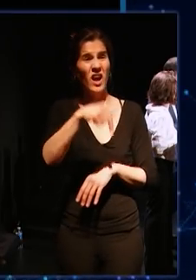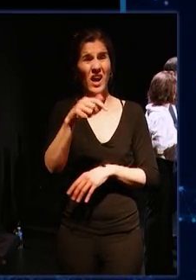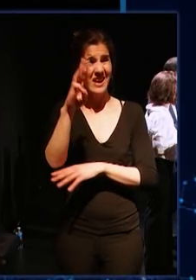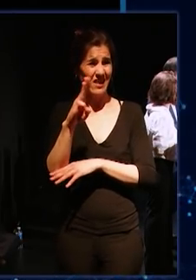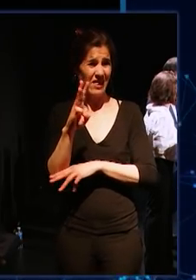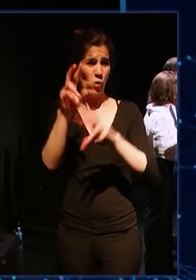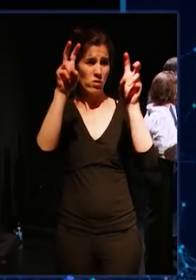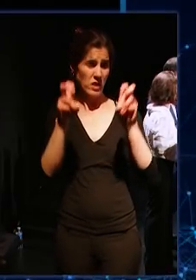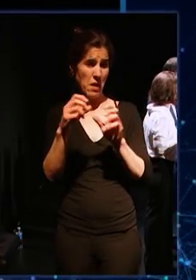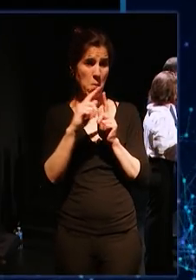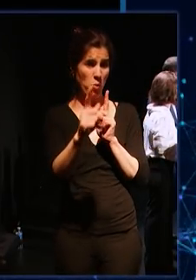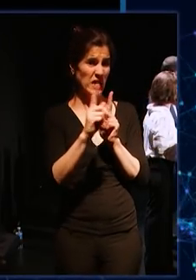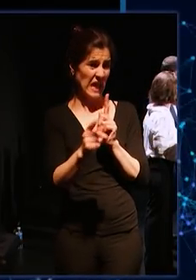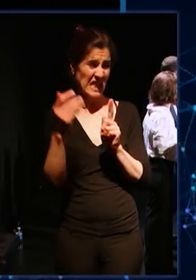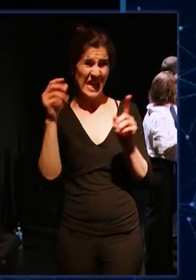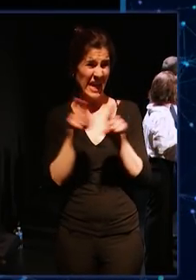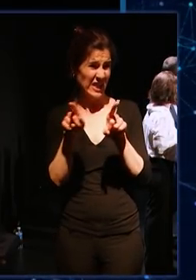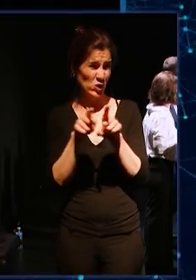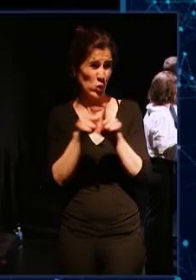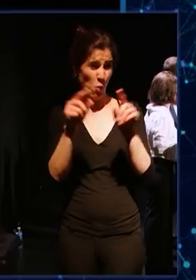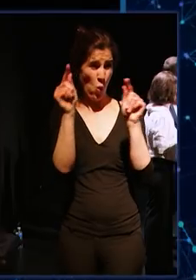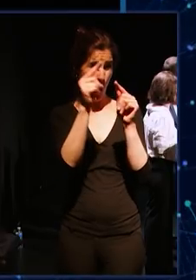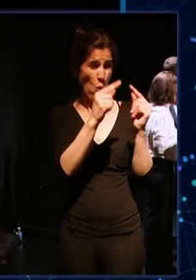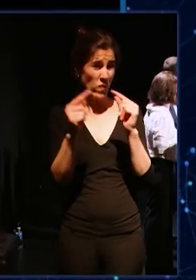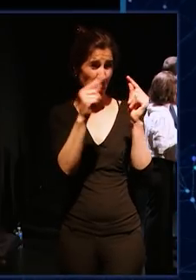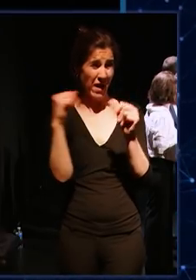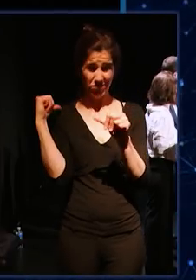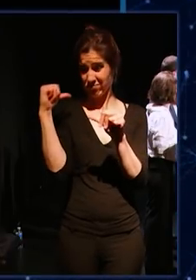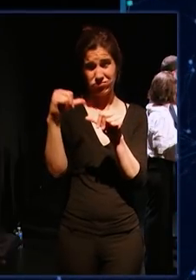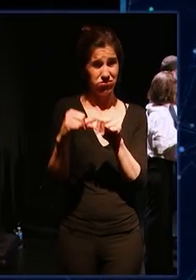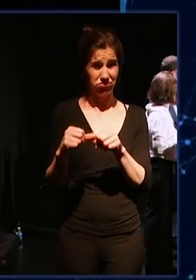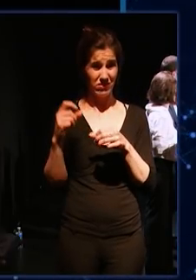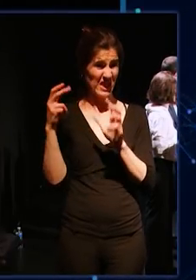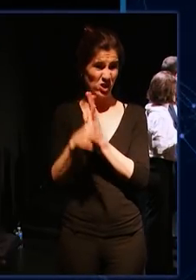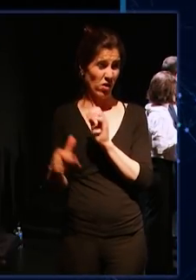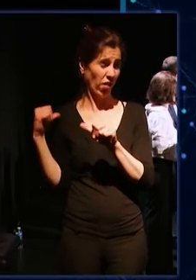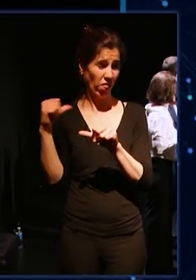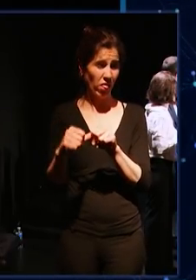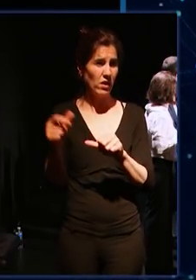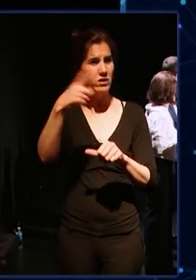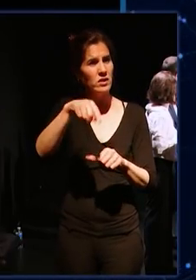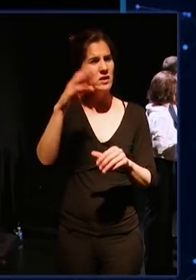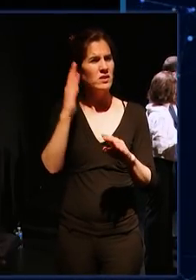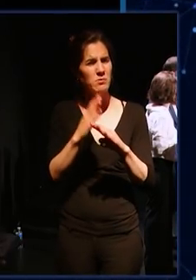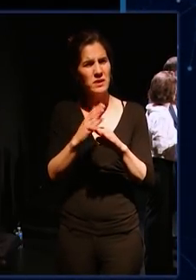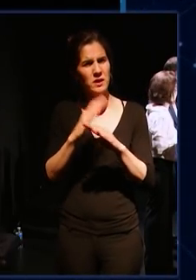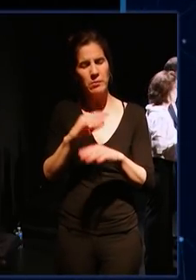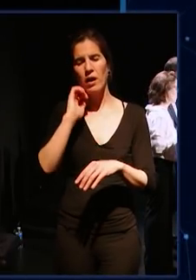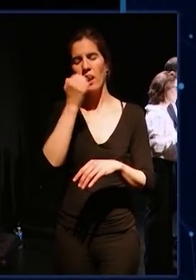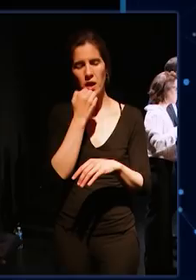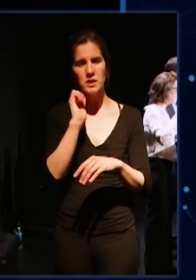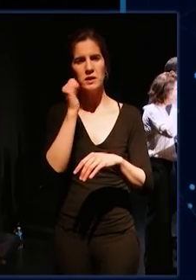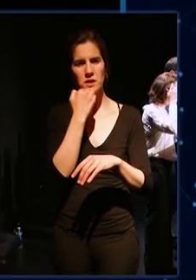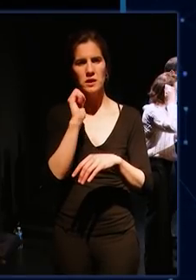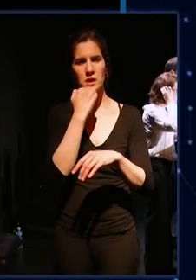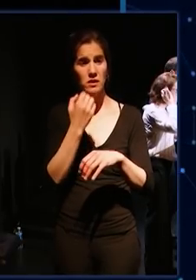històric. Nosaltres escoltem atentament sempre la queixa d'aquells que han d'utilitzar el transport privat per